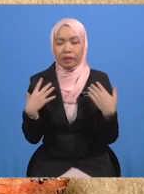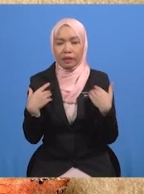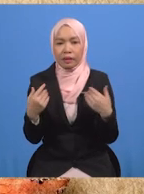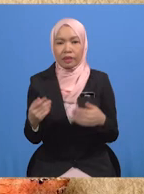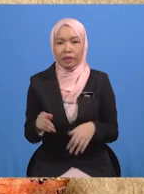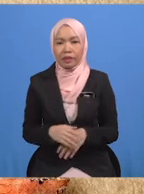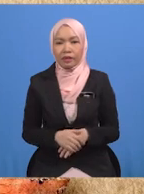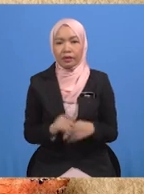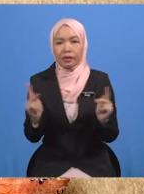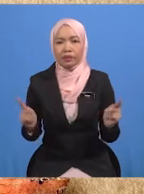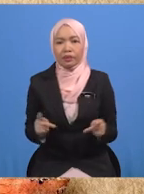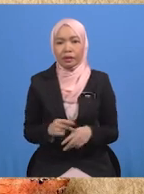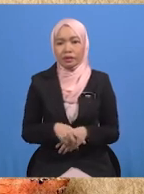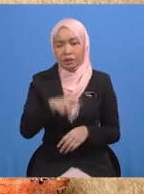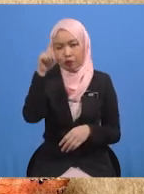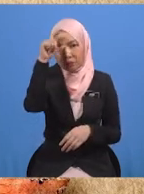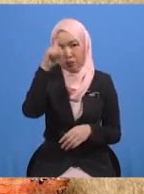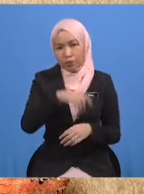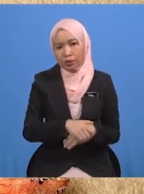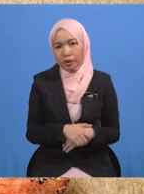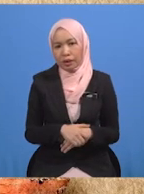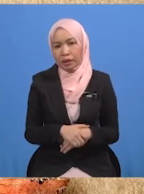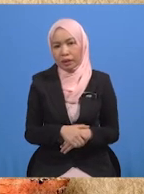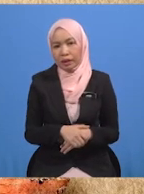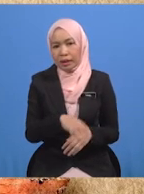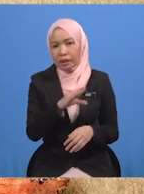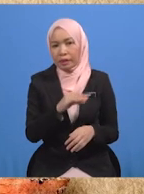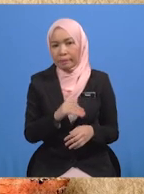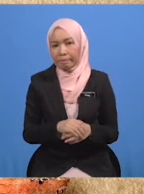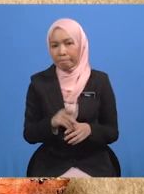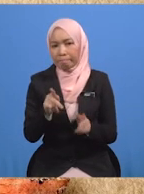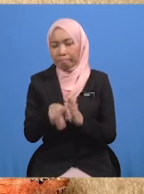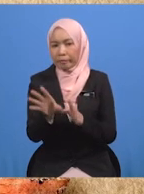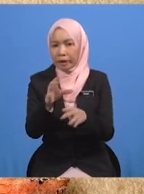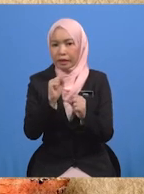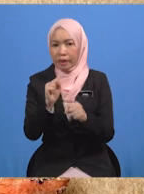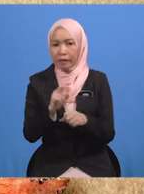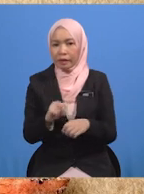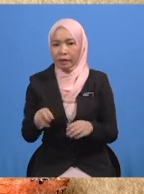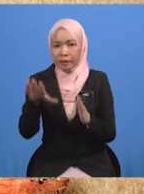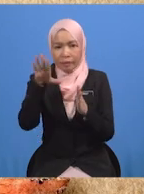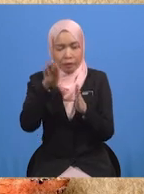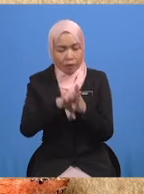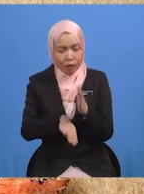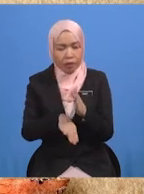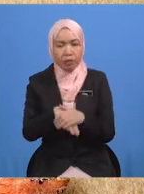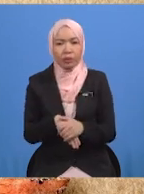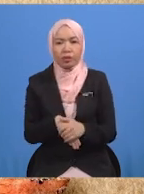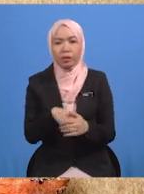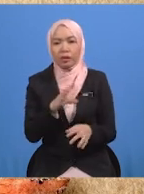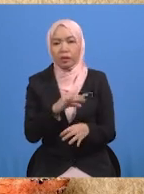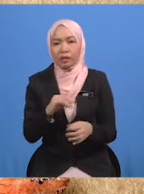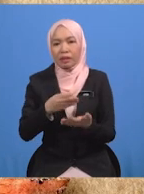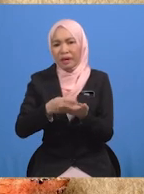pernah terhenti. Pendapatan yang semakin berkurang dibebankan belanja yang semakin